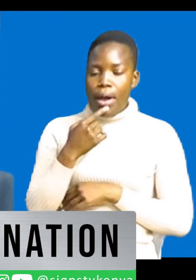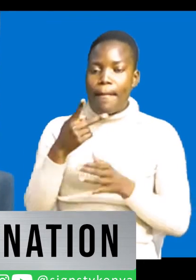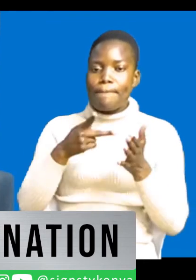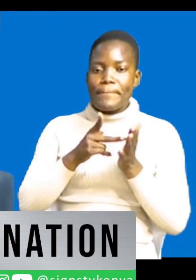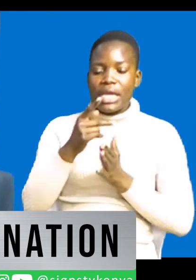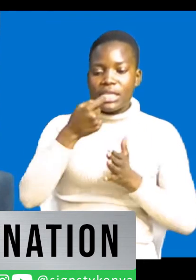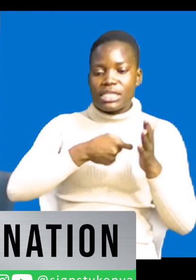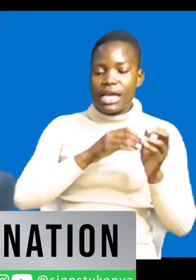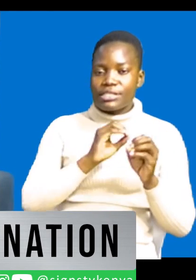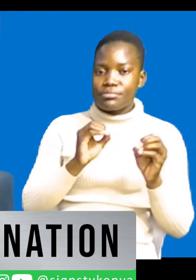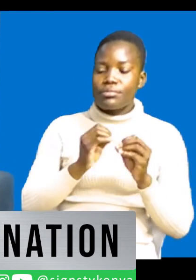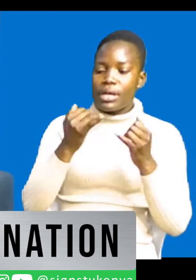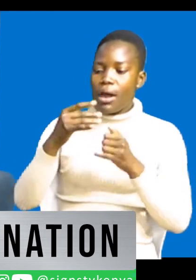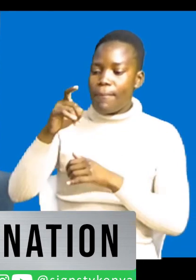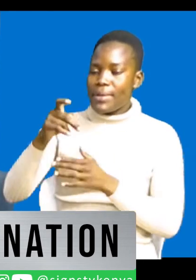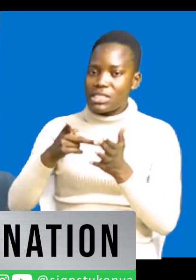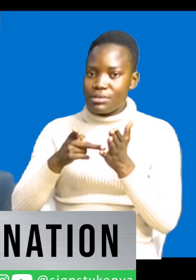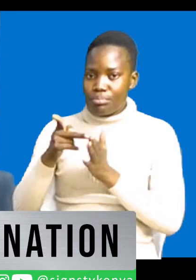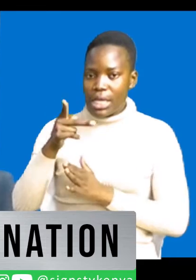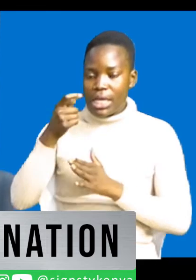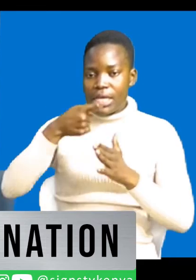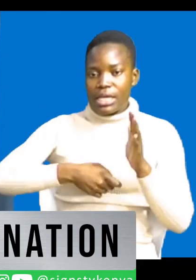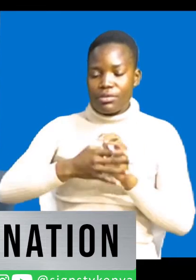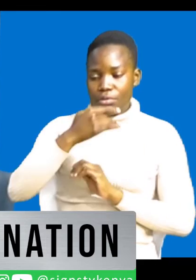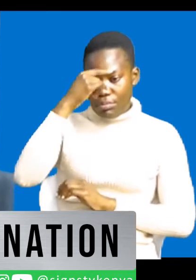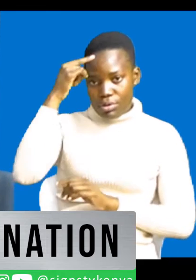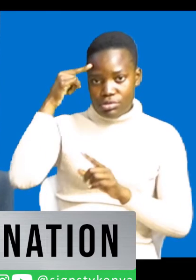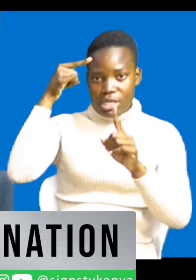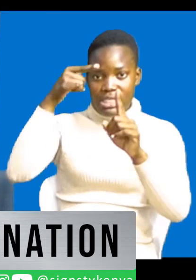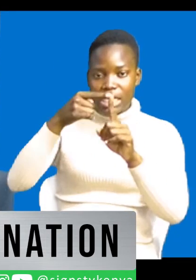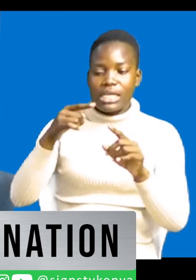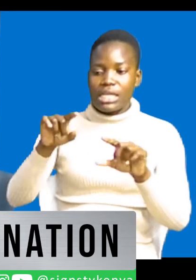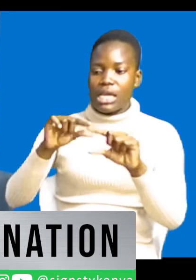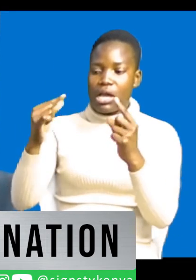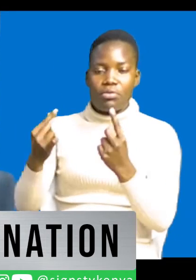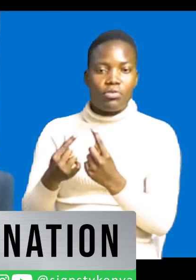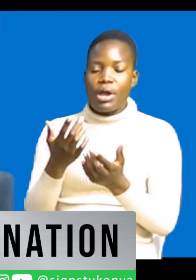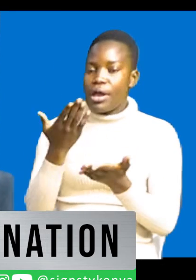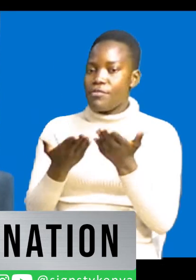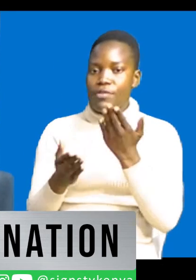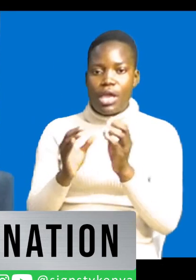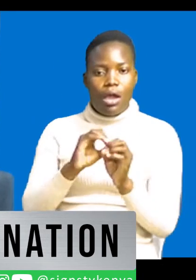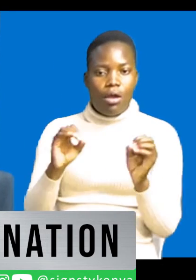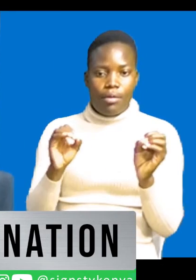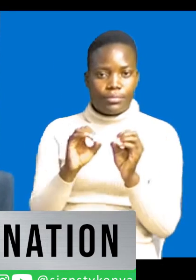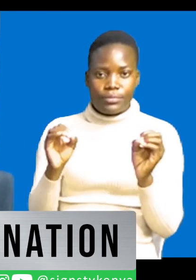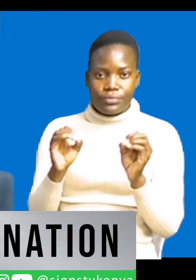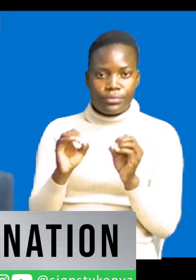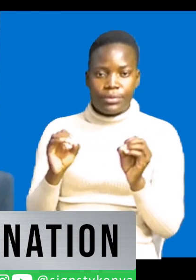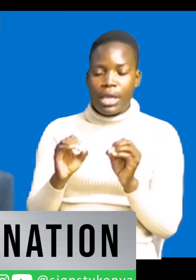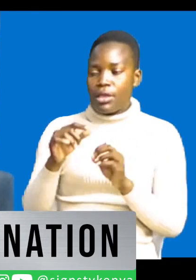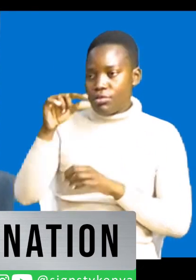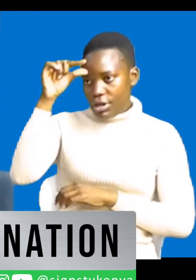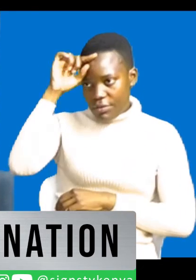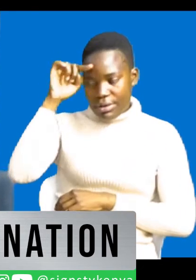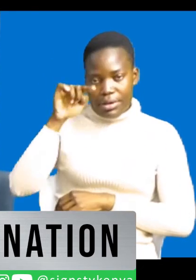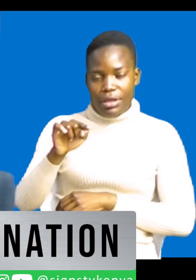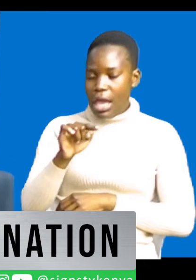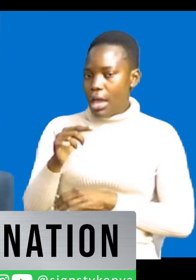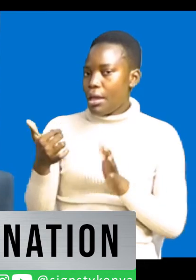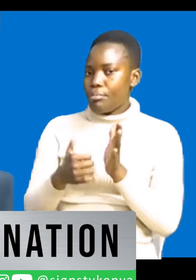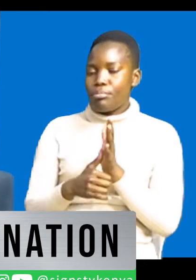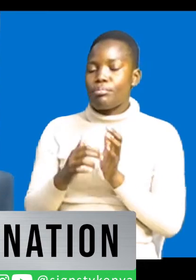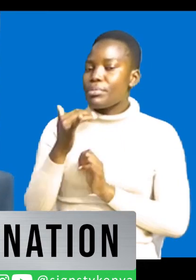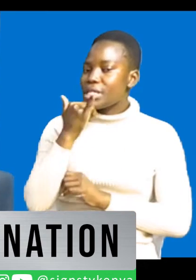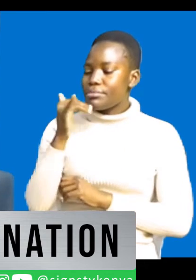fulani unatoa kwa sababu una target a certain group, that is not fair. I think that one hapo hii serikali imefanya makosa